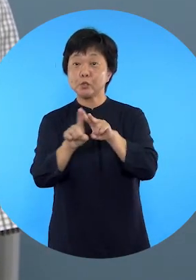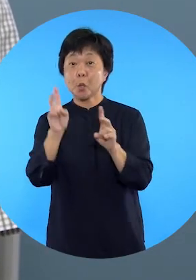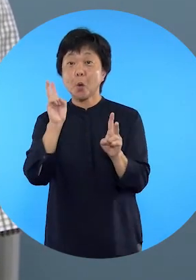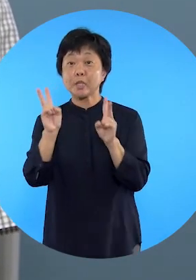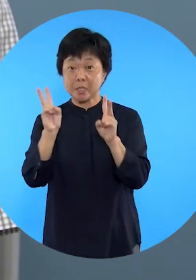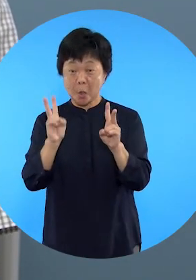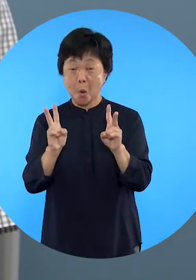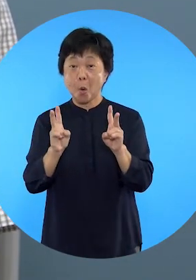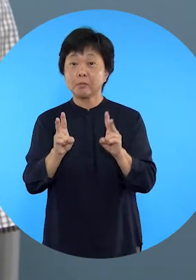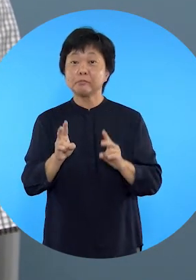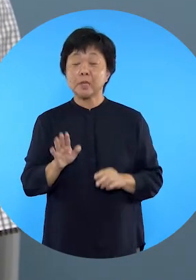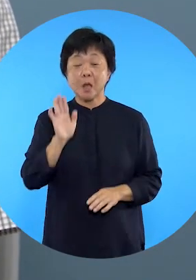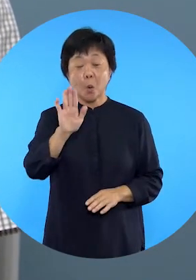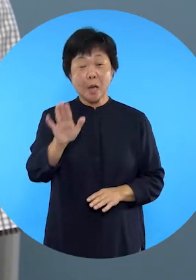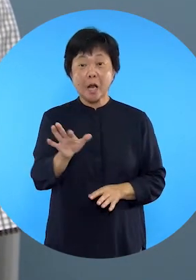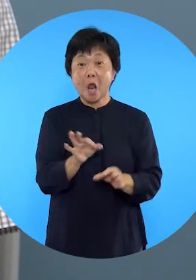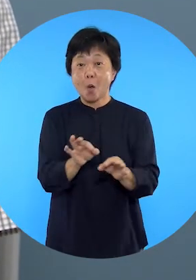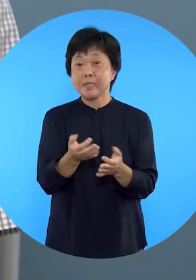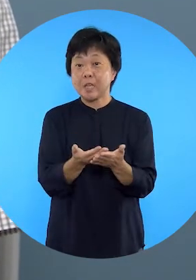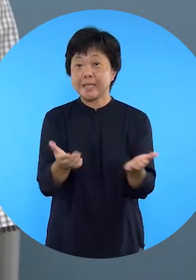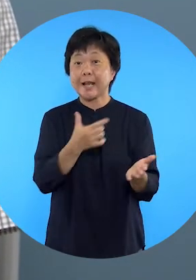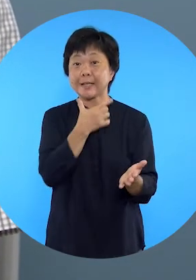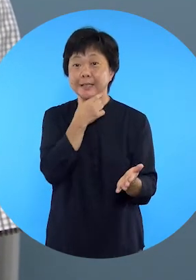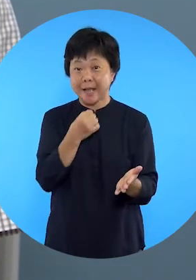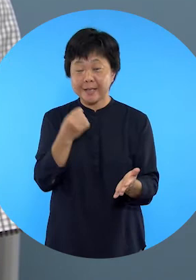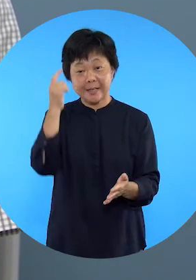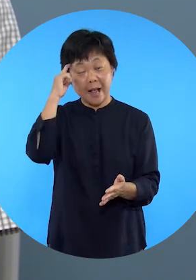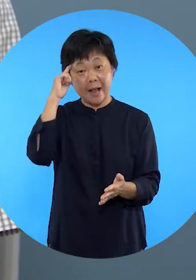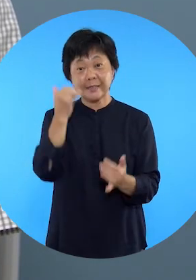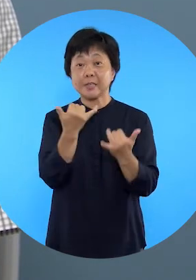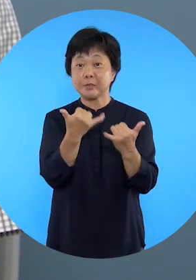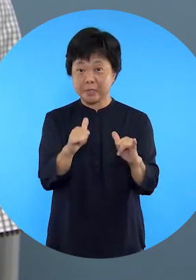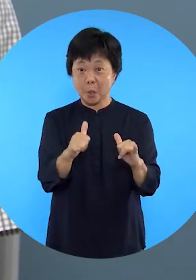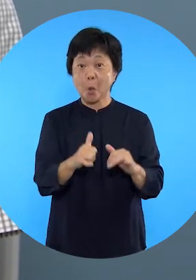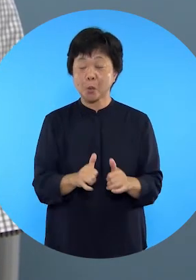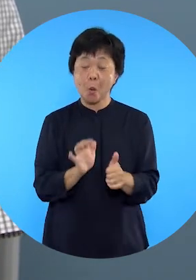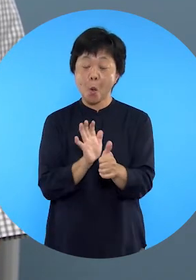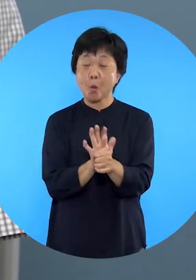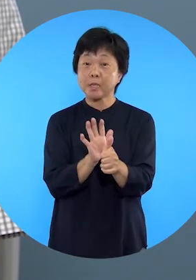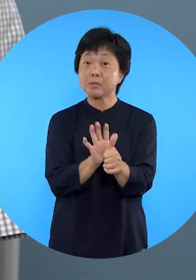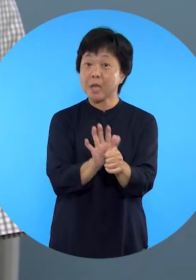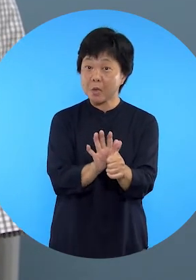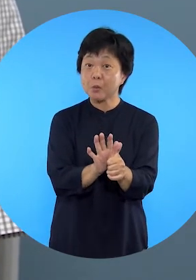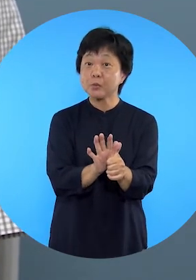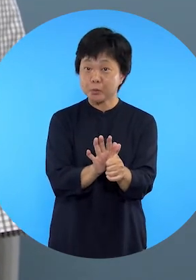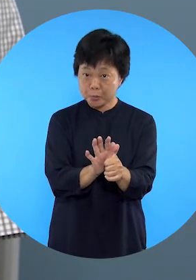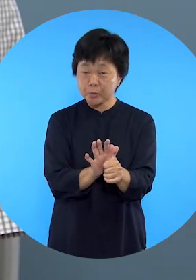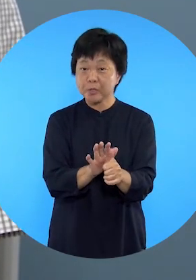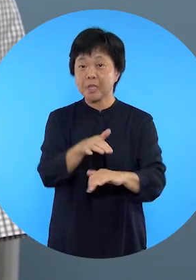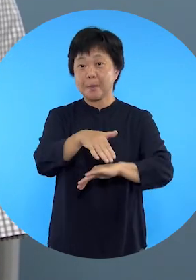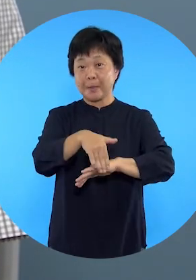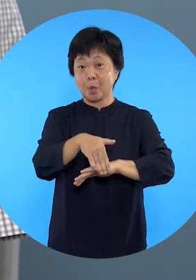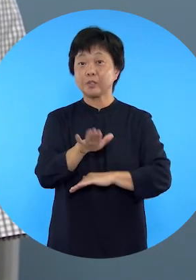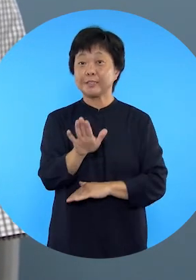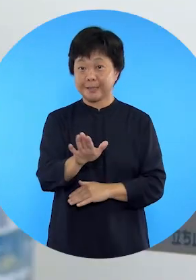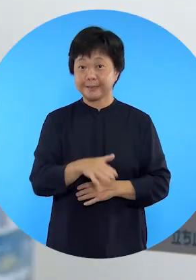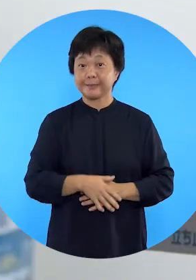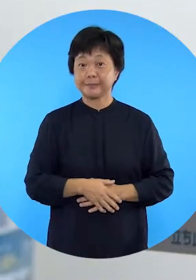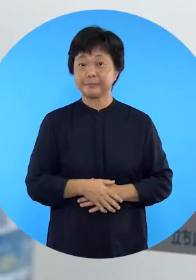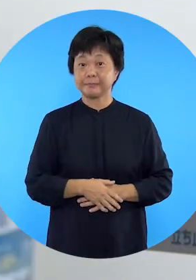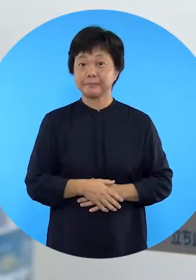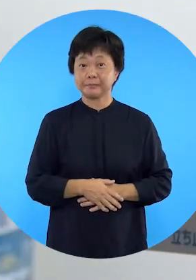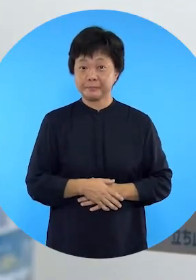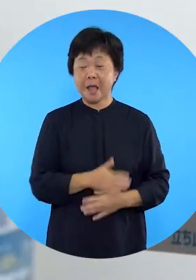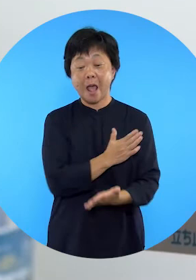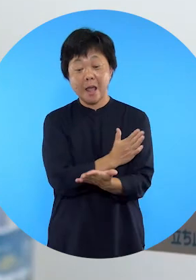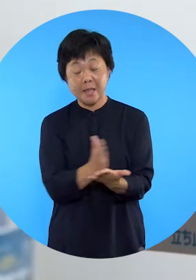方たちですとか、これから起業されたいとお考えの方たちの、お手伝いをするような、支援機関となっております。どんな